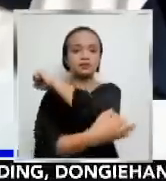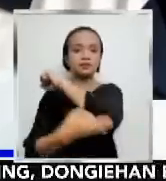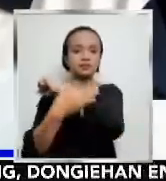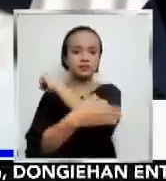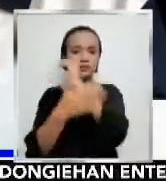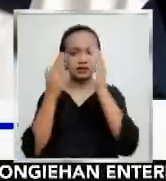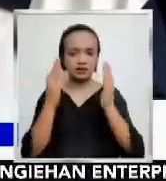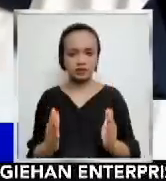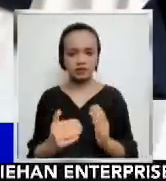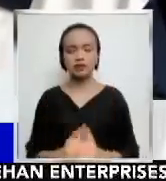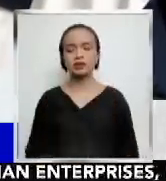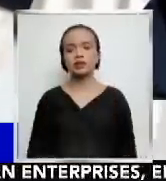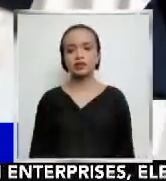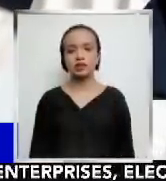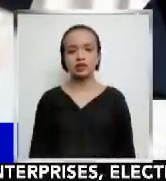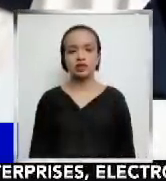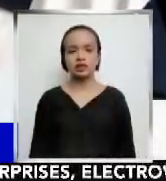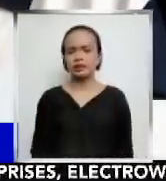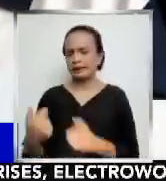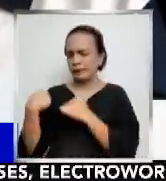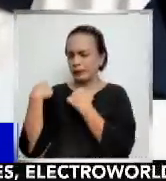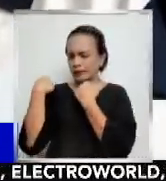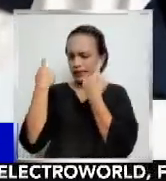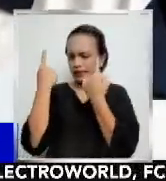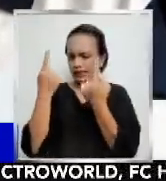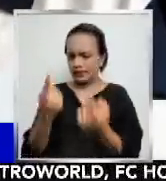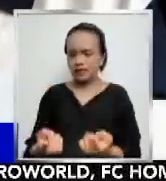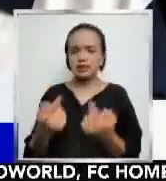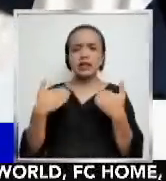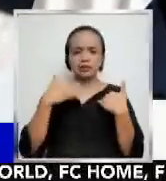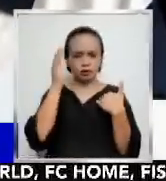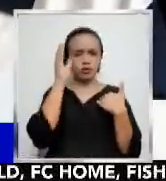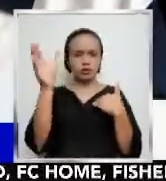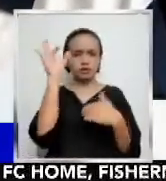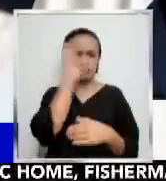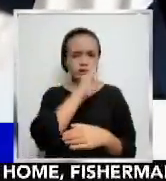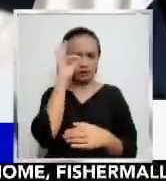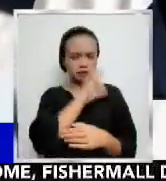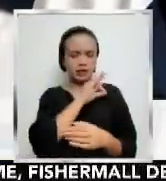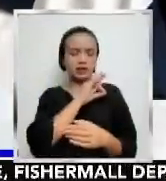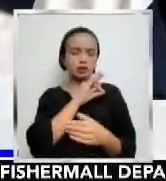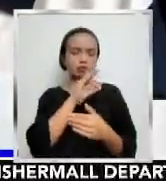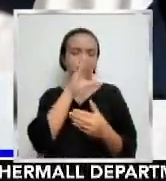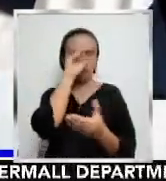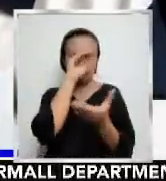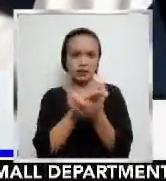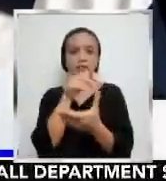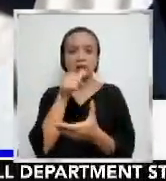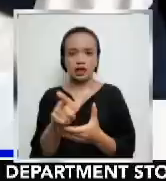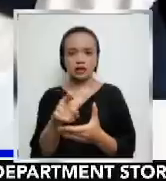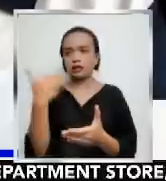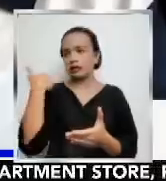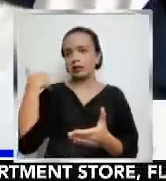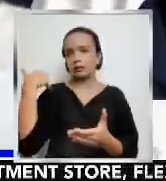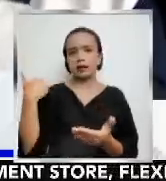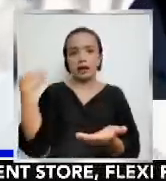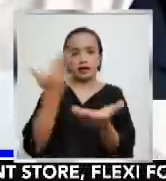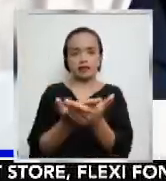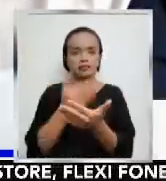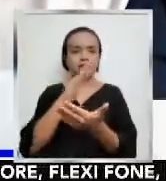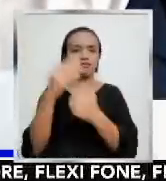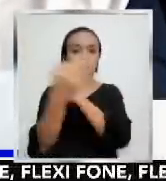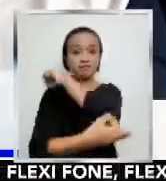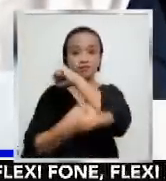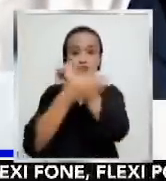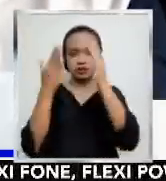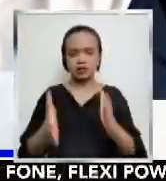merong konsepto ng pampaswerte ang mga Pilipino. Bago pa man dumating ang mga dayuhan, meron ng ganyang konsepto. Pero